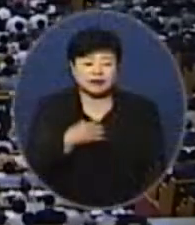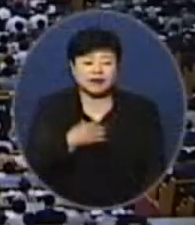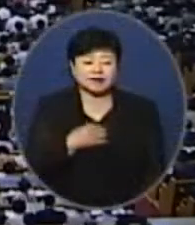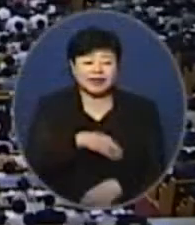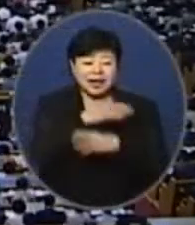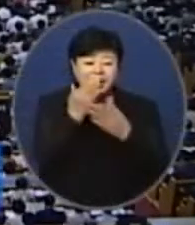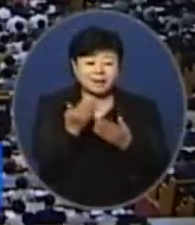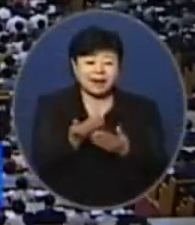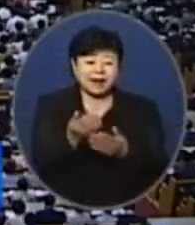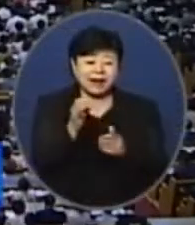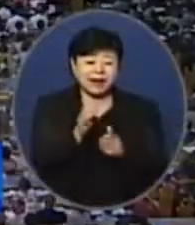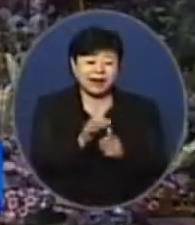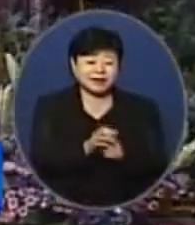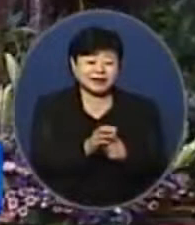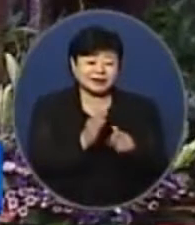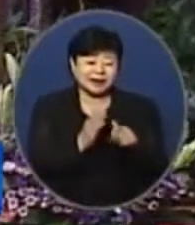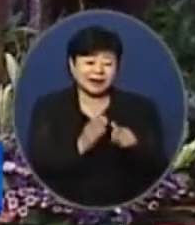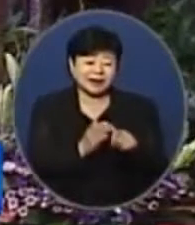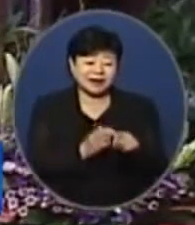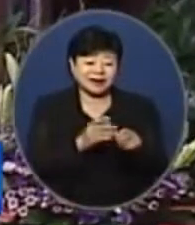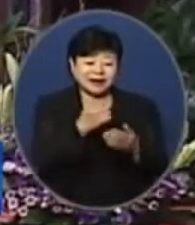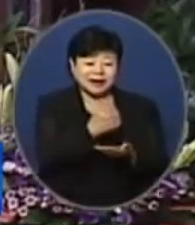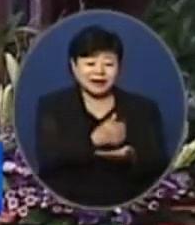염려 다 맡기라